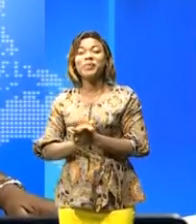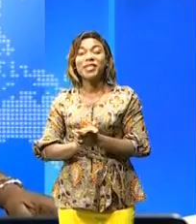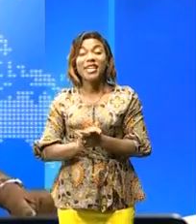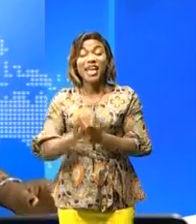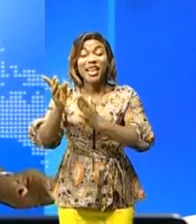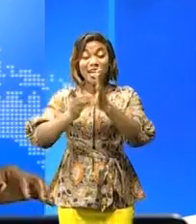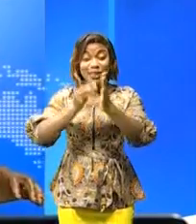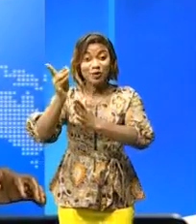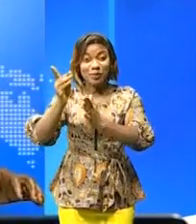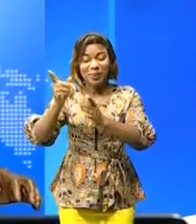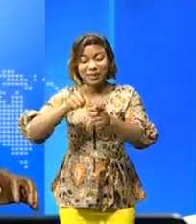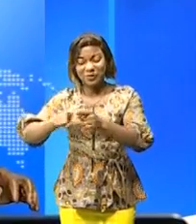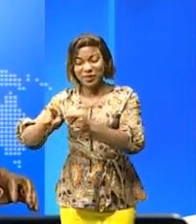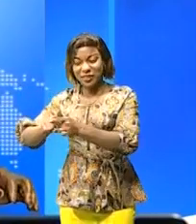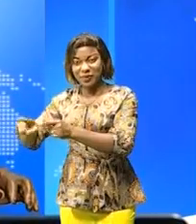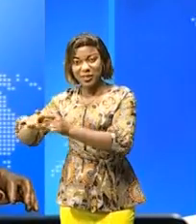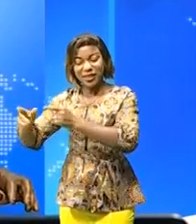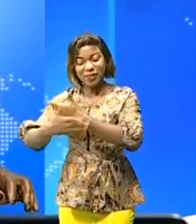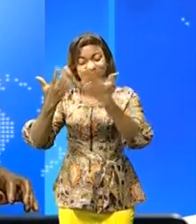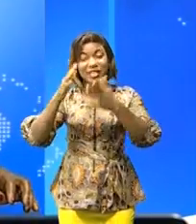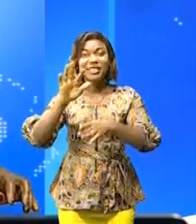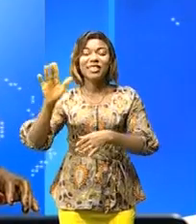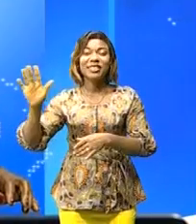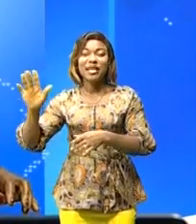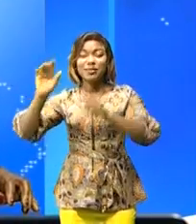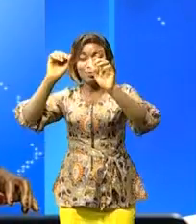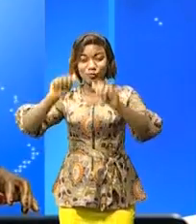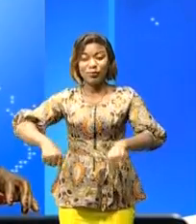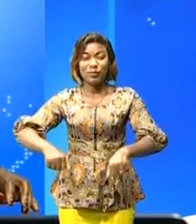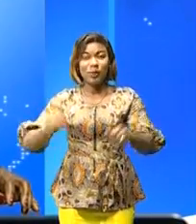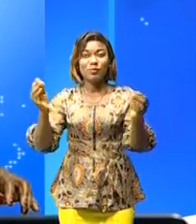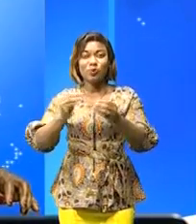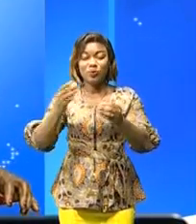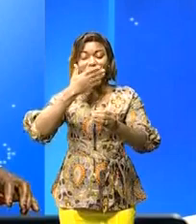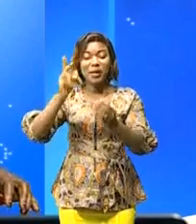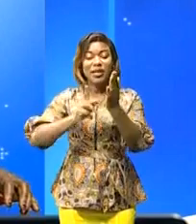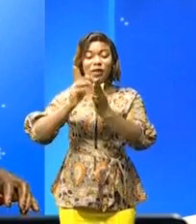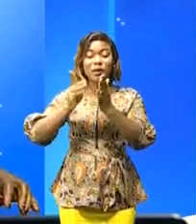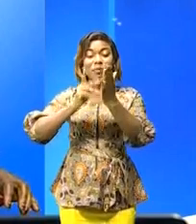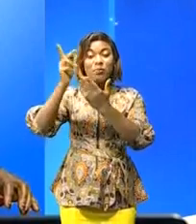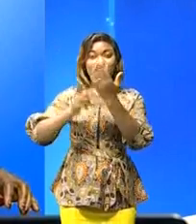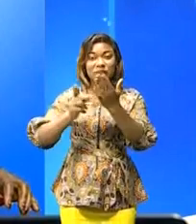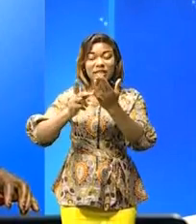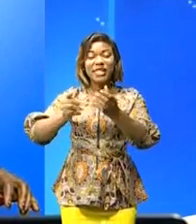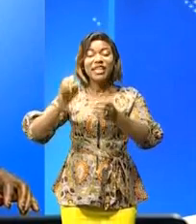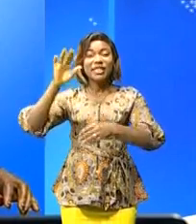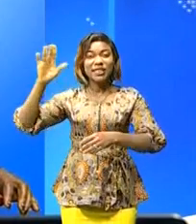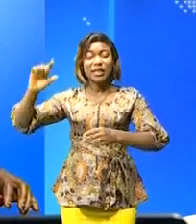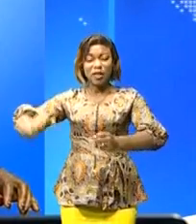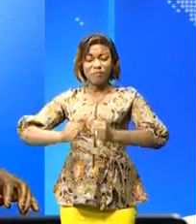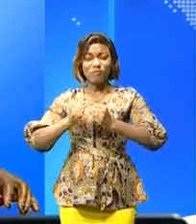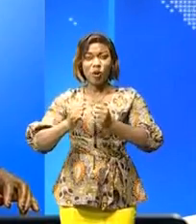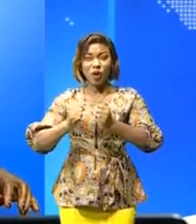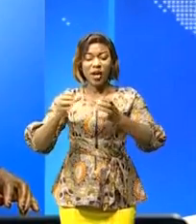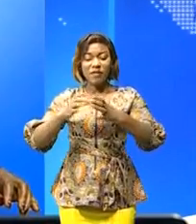Le développement multisectoriel de la ville de Kinshasa est possible grâce au projet Kin et Lenda en partenariat avec